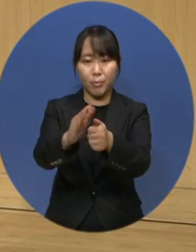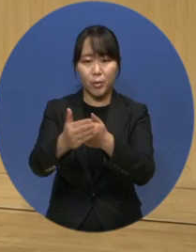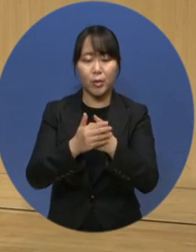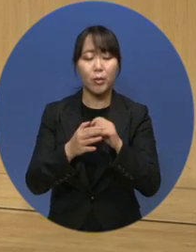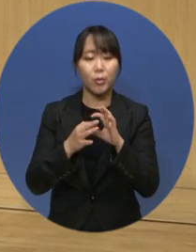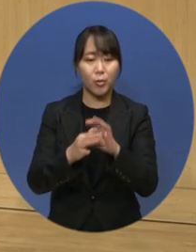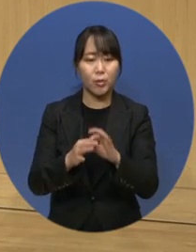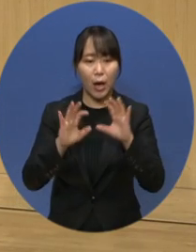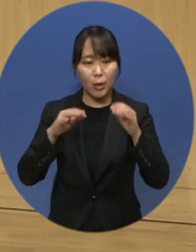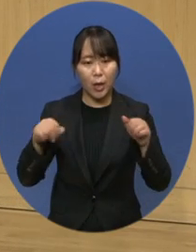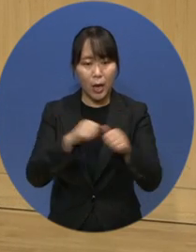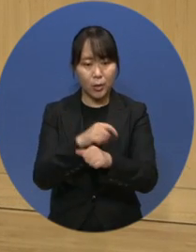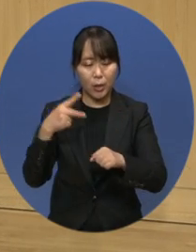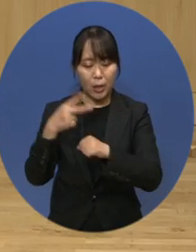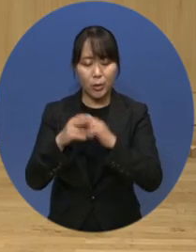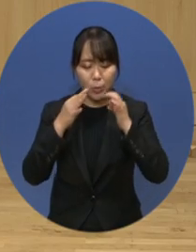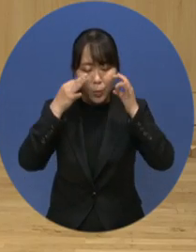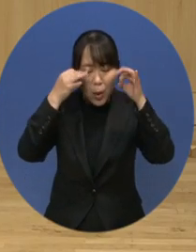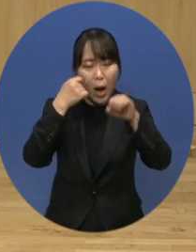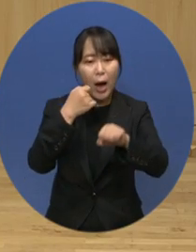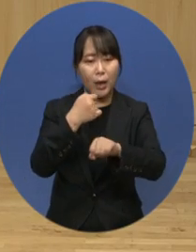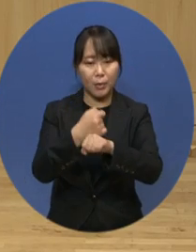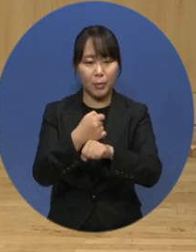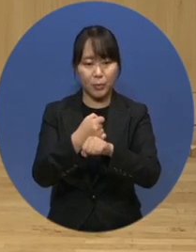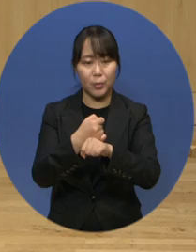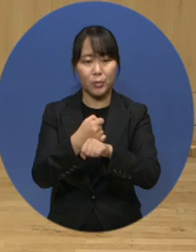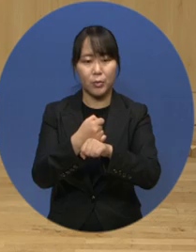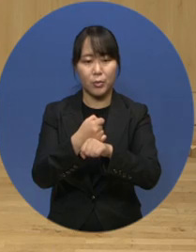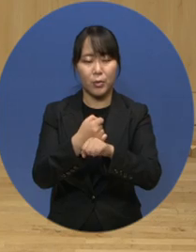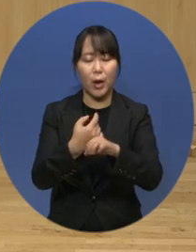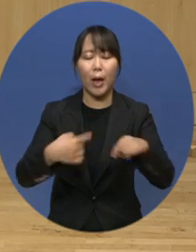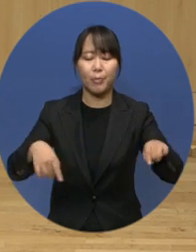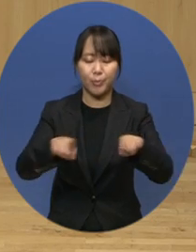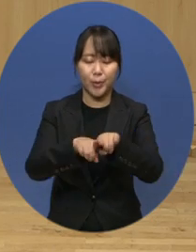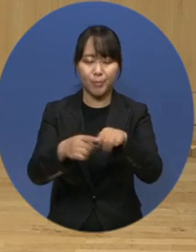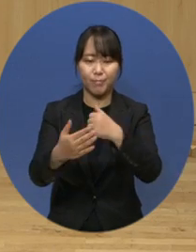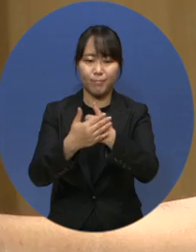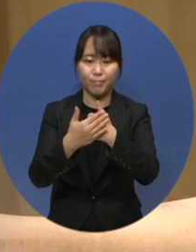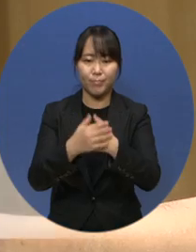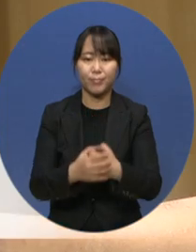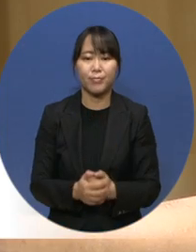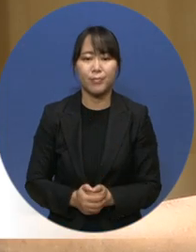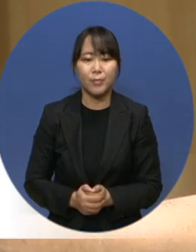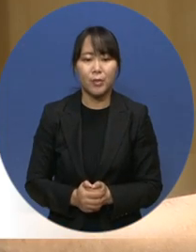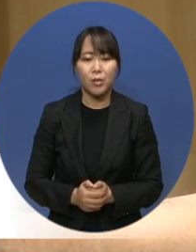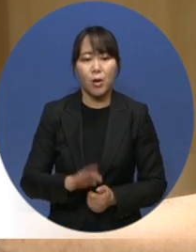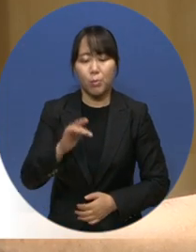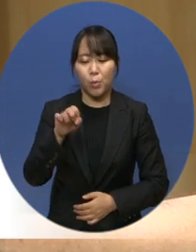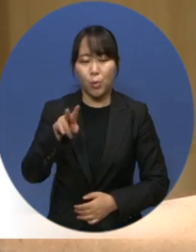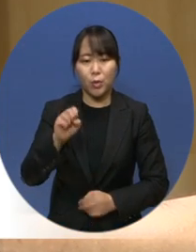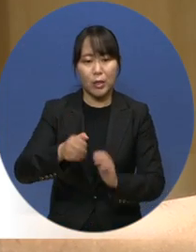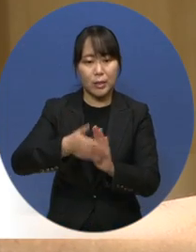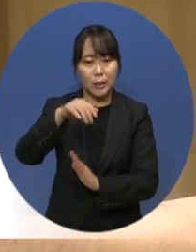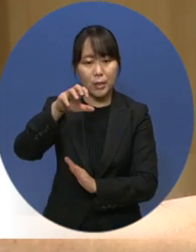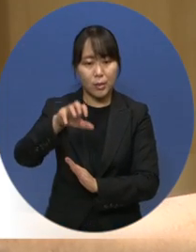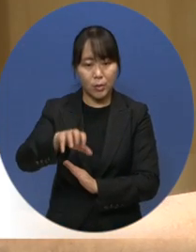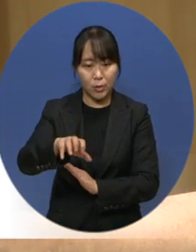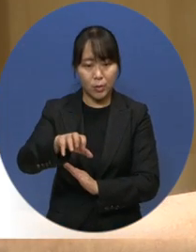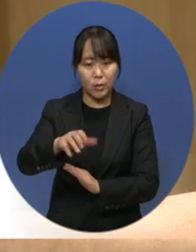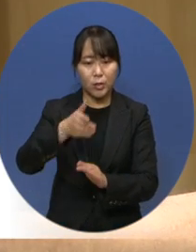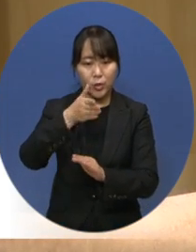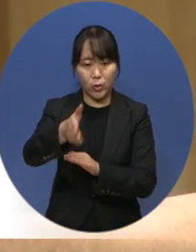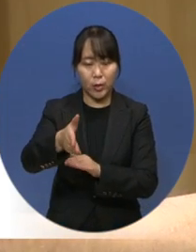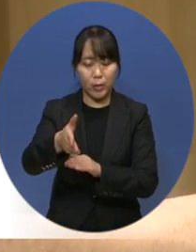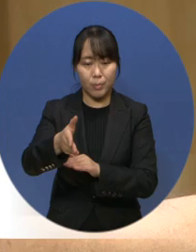통해 아동학대 근절에 노력을 기울이겠다고 목소리를 같이 했습니다. 보령시에서는 전담 요원을